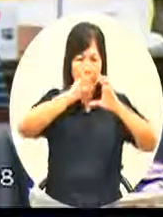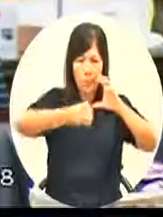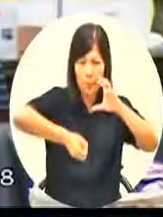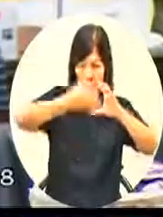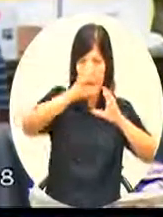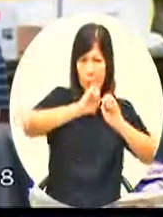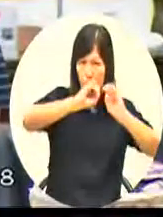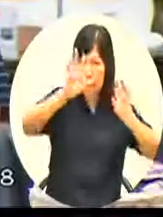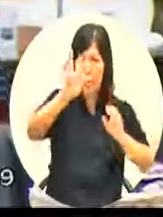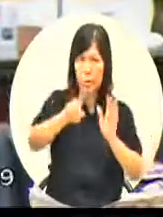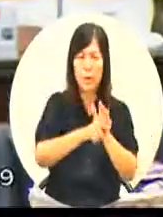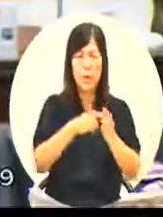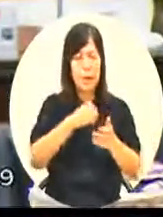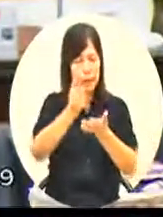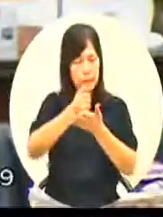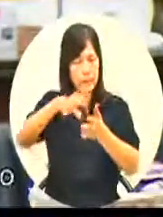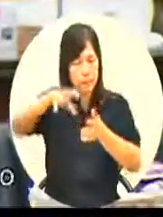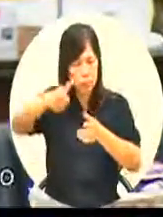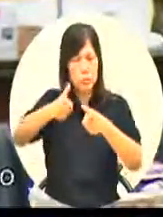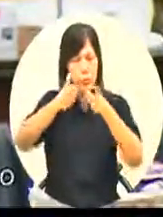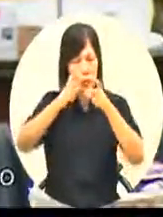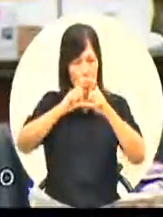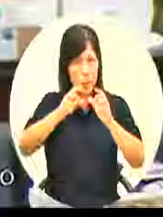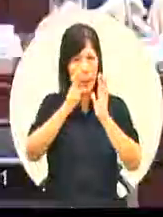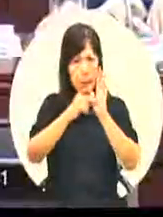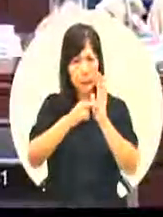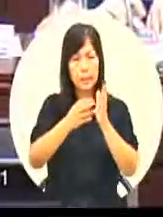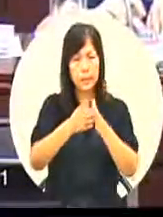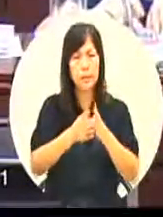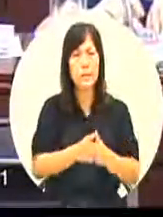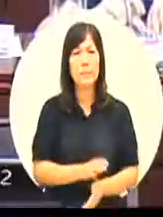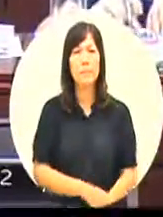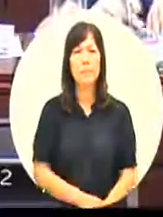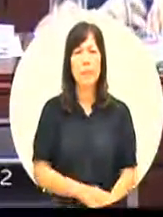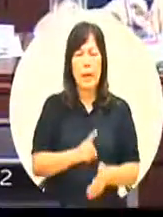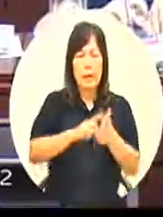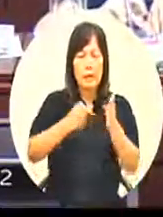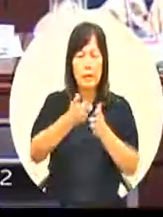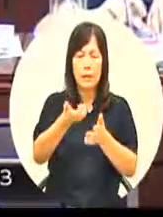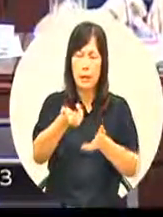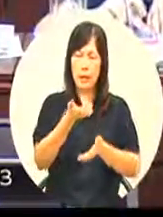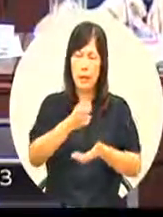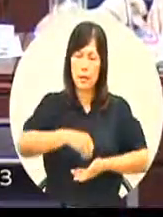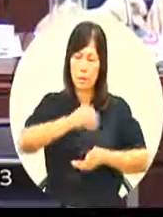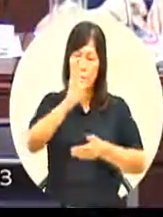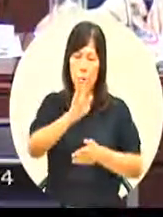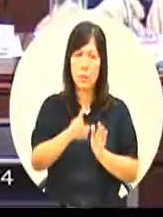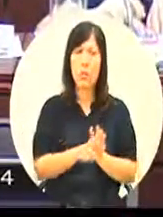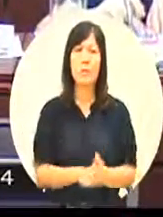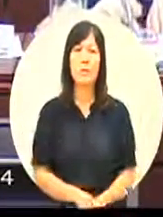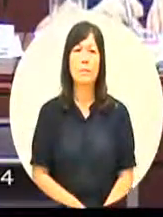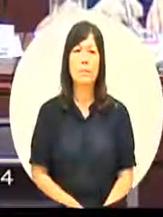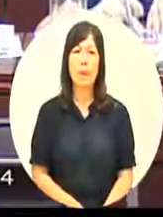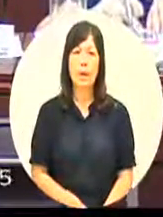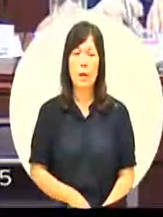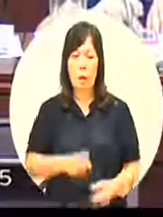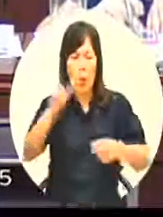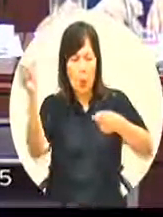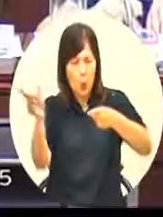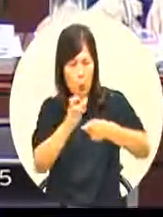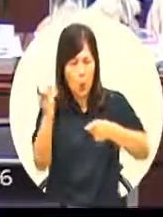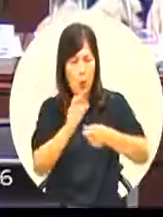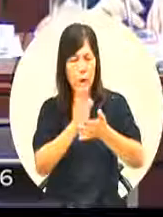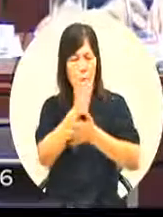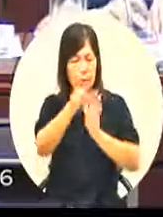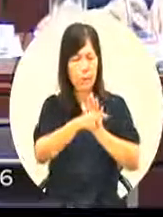这部分是不是请局长做一下回应？ 好，那个前议员刚刚提到 那差不多两个大风灾过后，学校